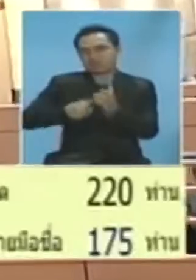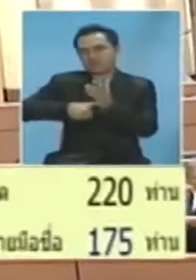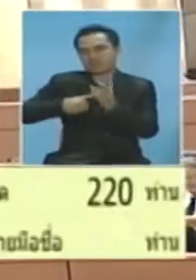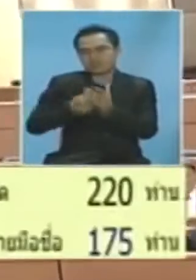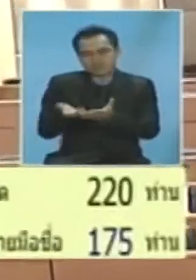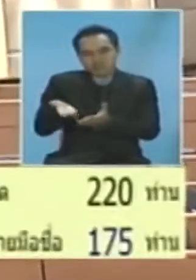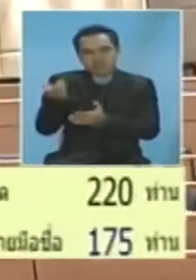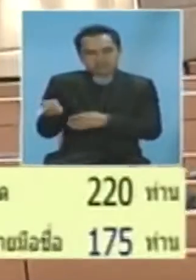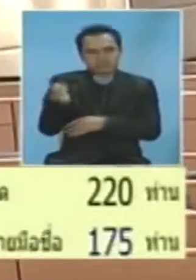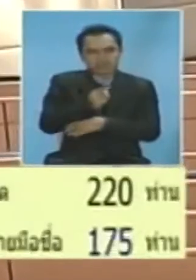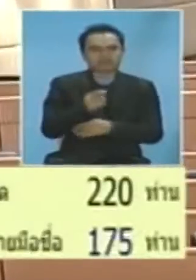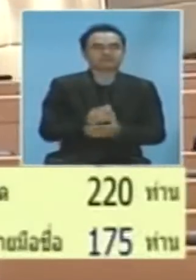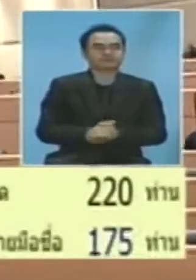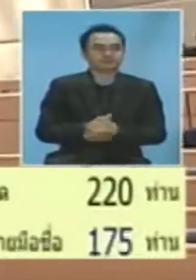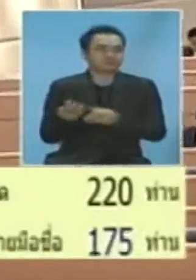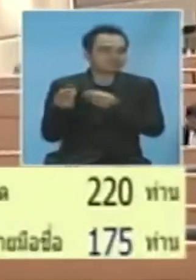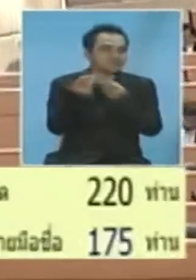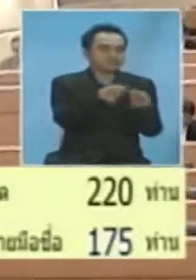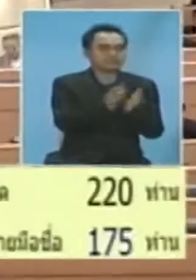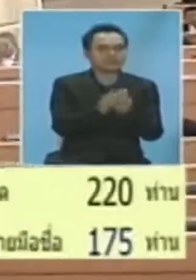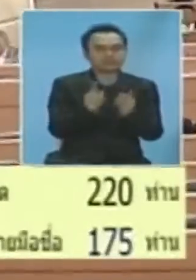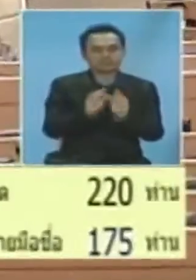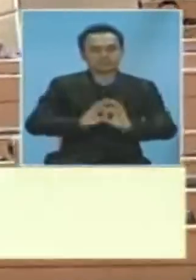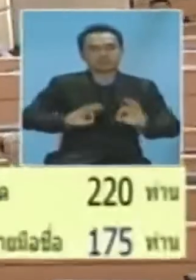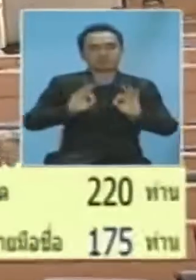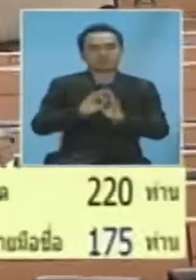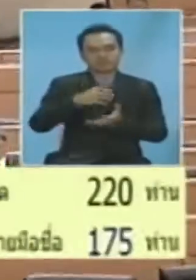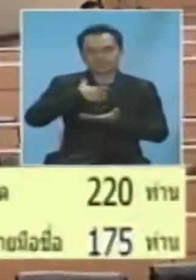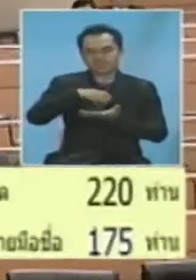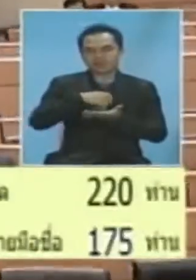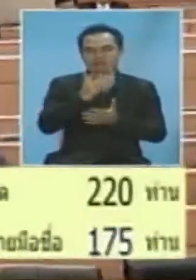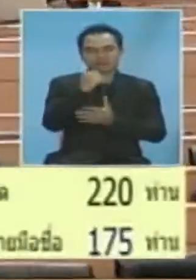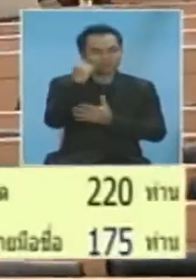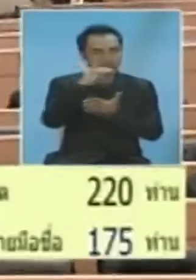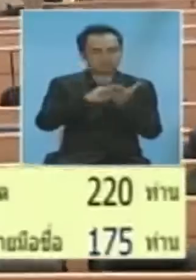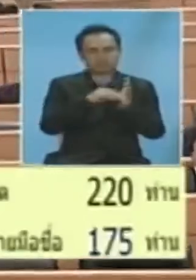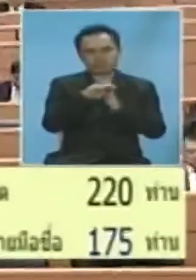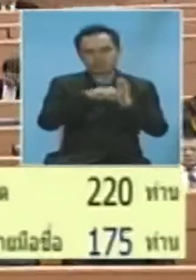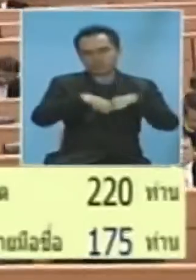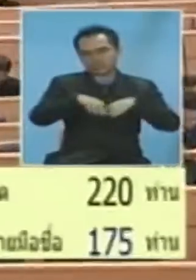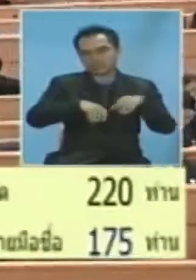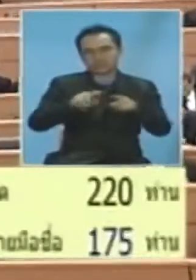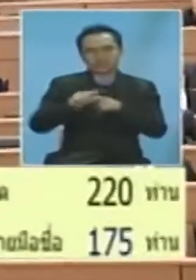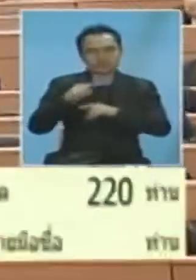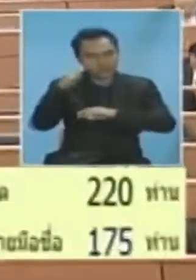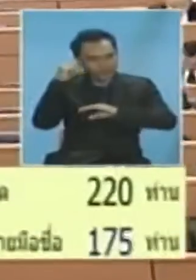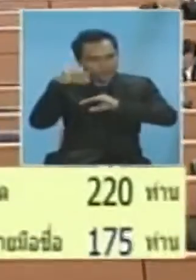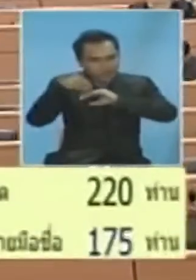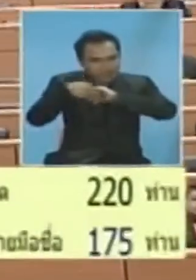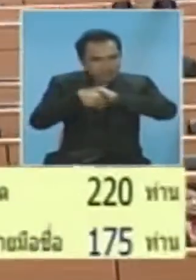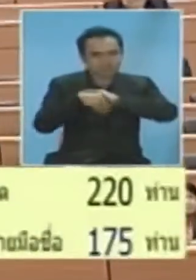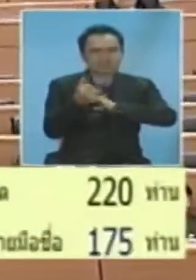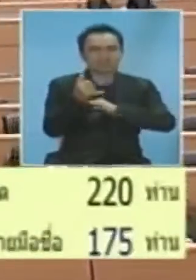งแล้วนโยบายดังกล่าวก็ผมจะกราบเรียนต่อไปว่ามีวาระซ่อนเร้นเพื่อที่จะสร้